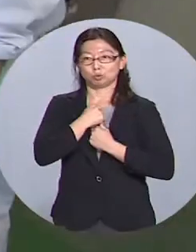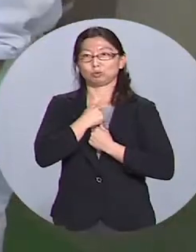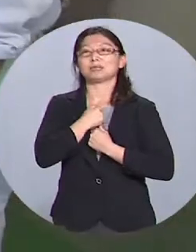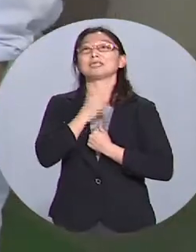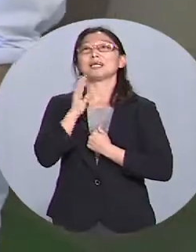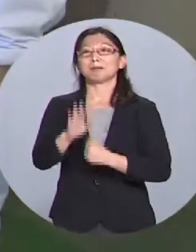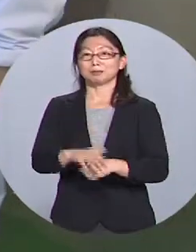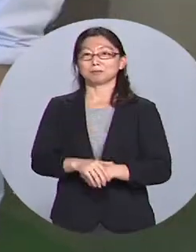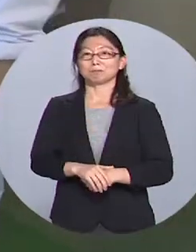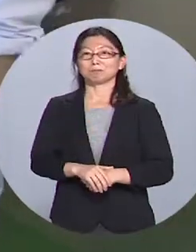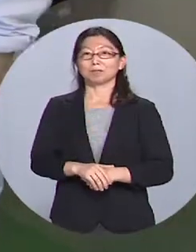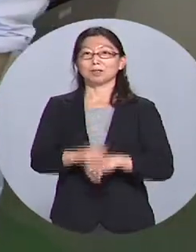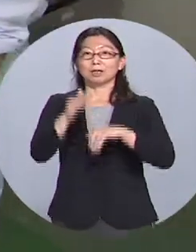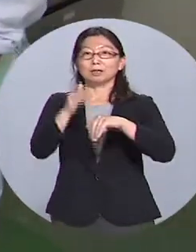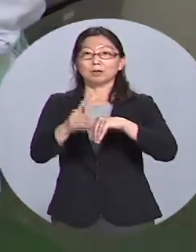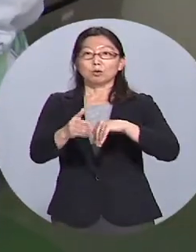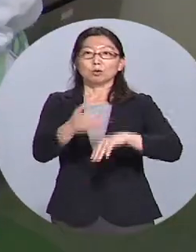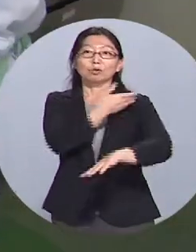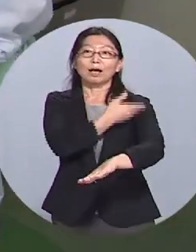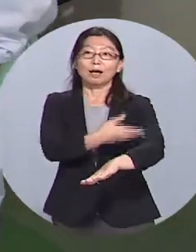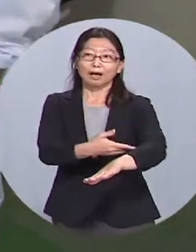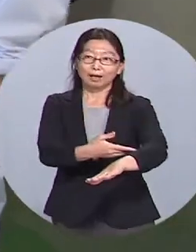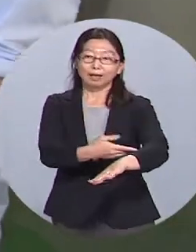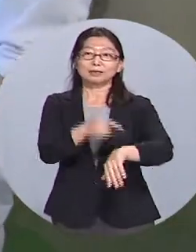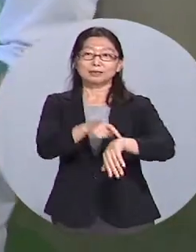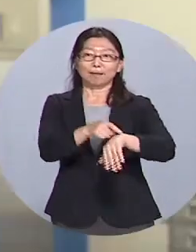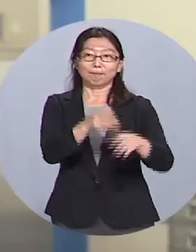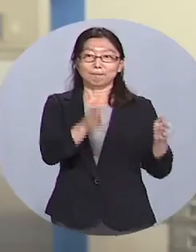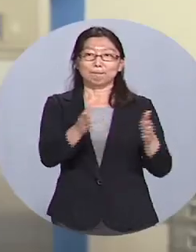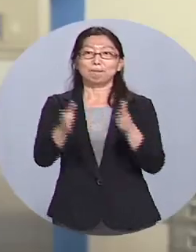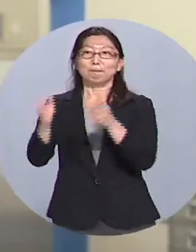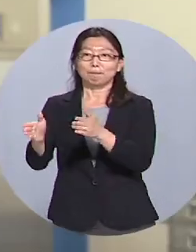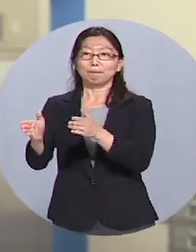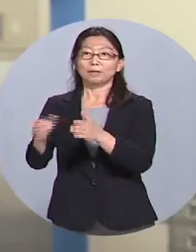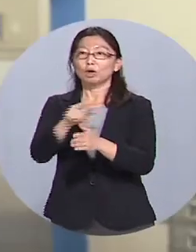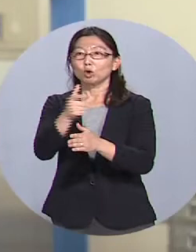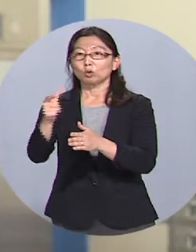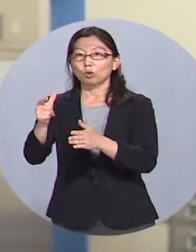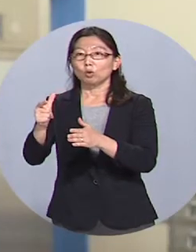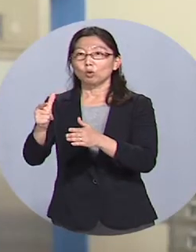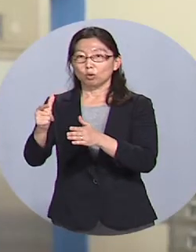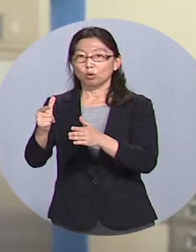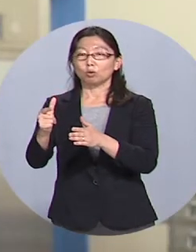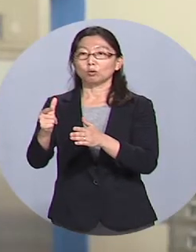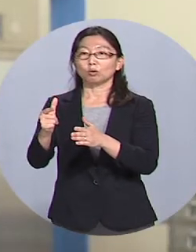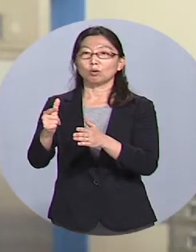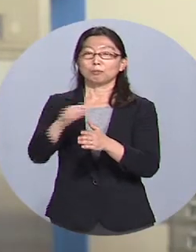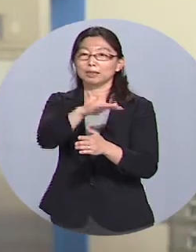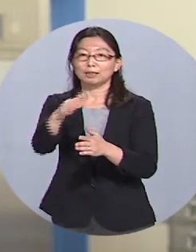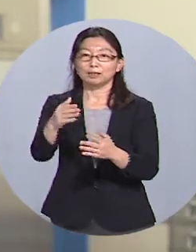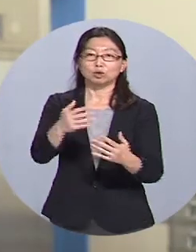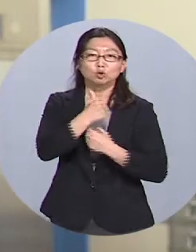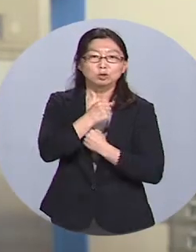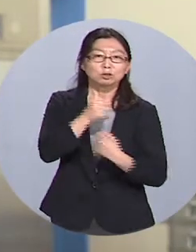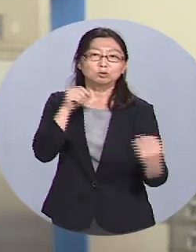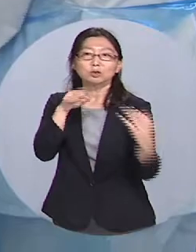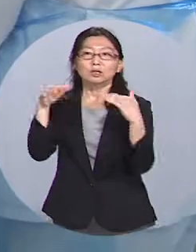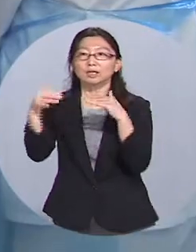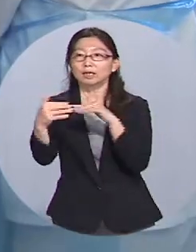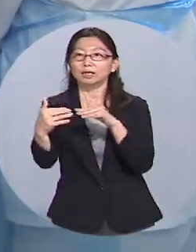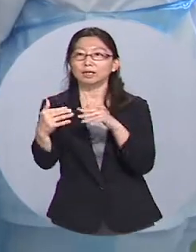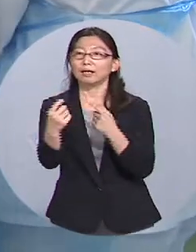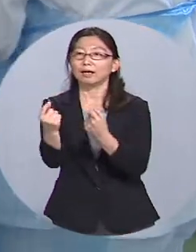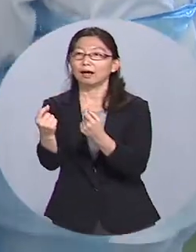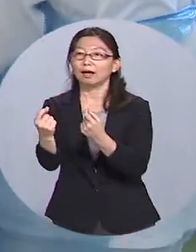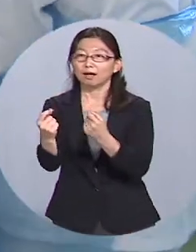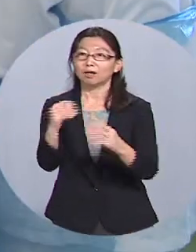。作業の流れだとか時間配分とかそういったものを声かけを常にするようにして、